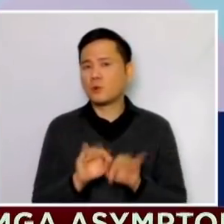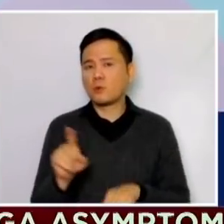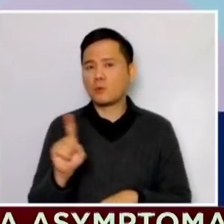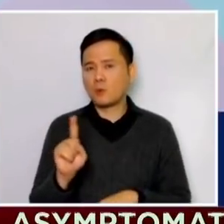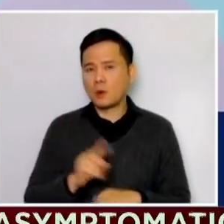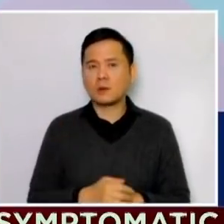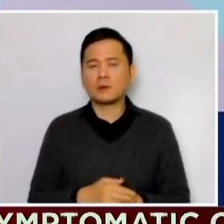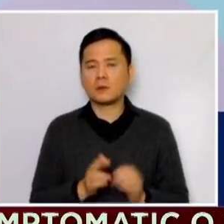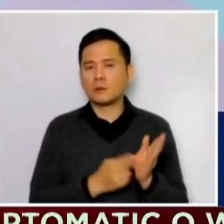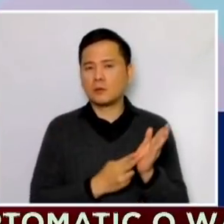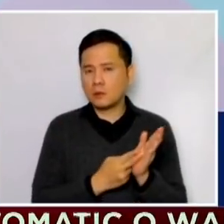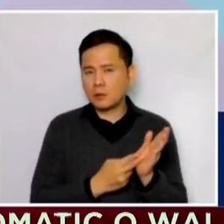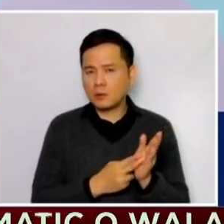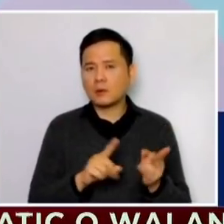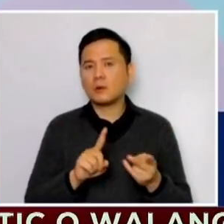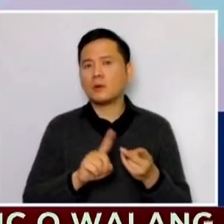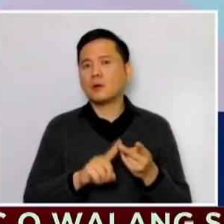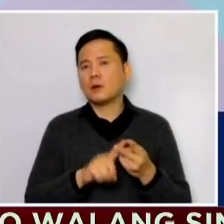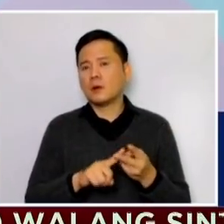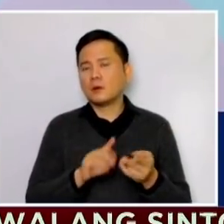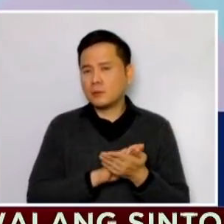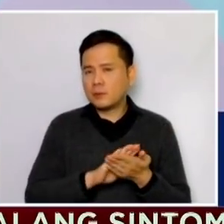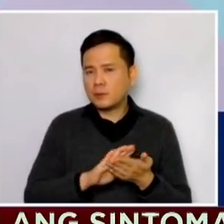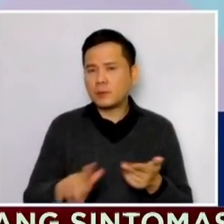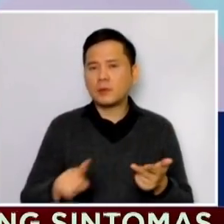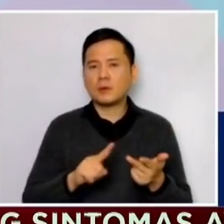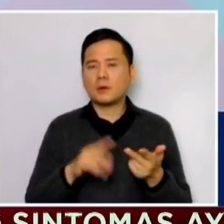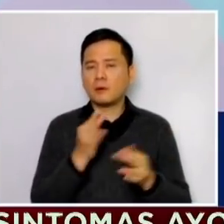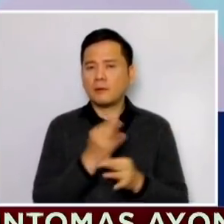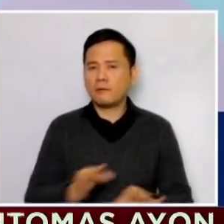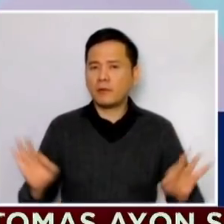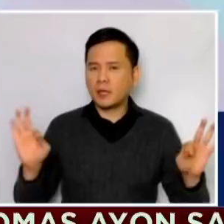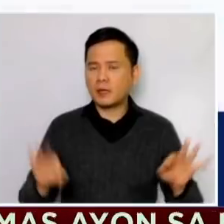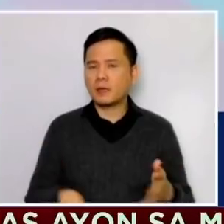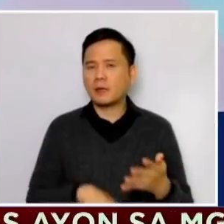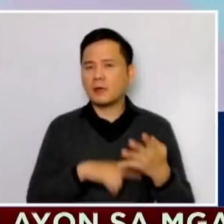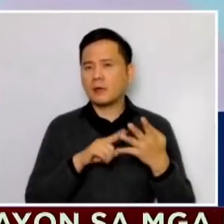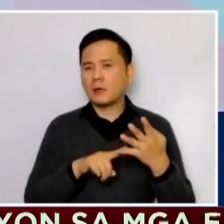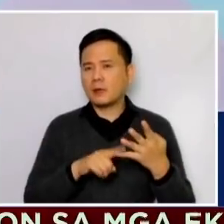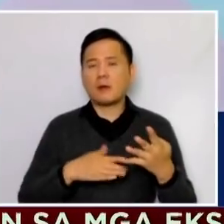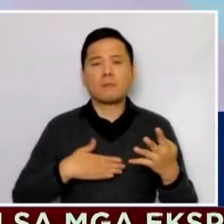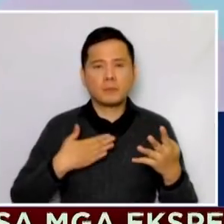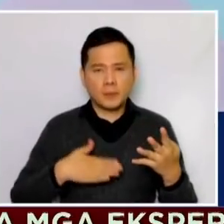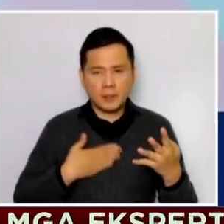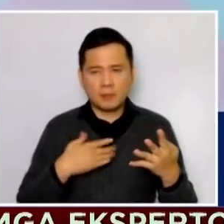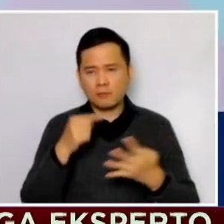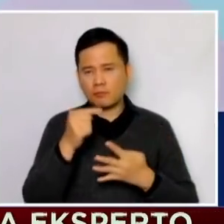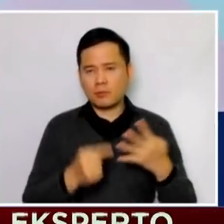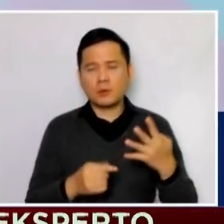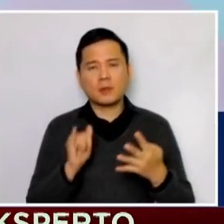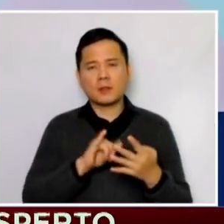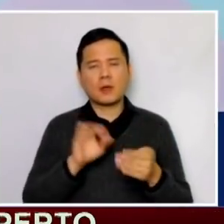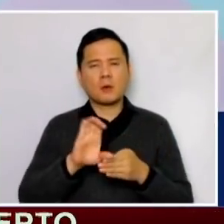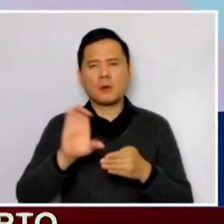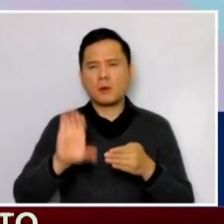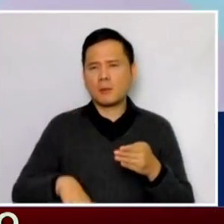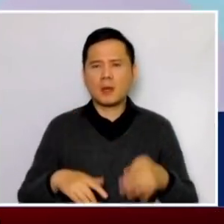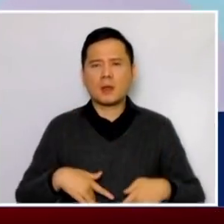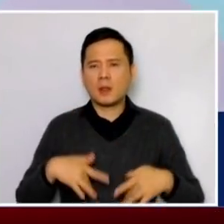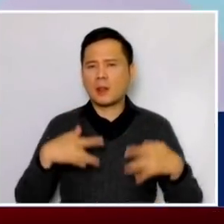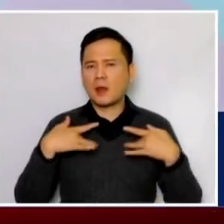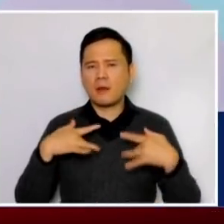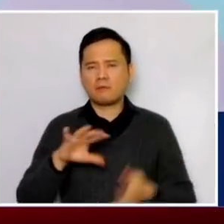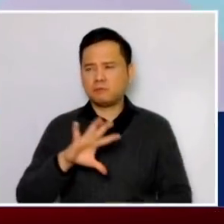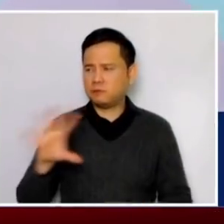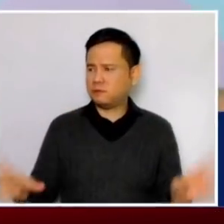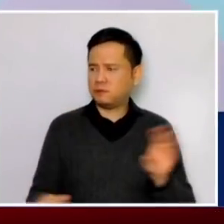makatarungan, maging makatwiran, maging mapayapa, at maging masaya. Ito yung maisabuhay natin, hindi lang sa personal,